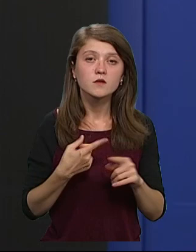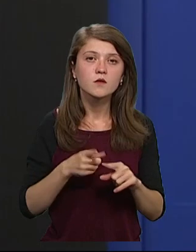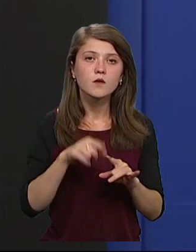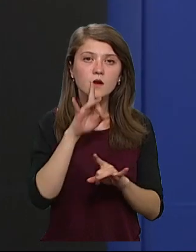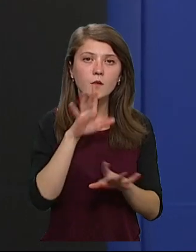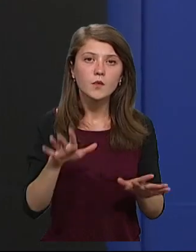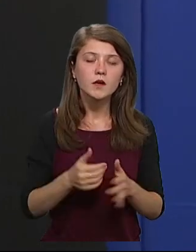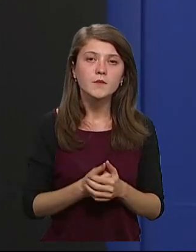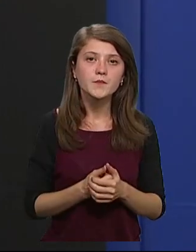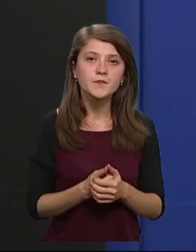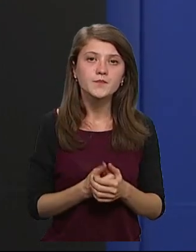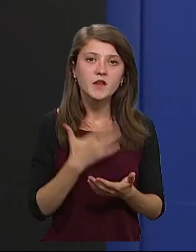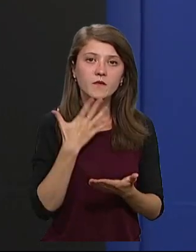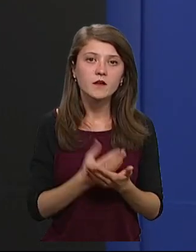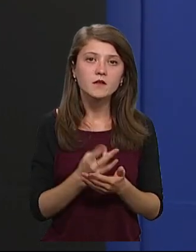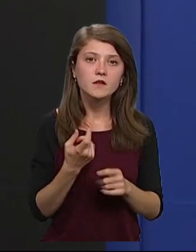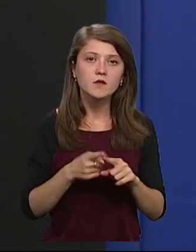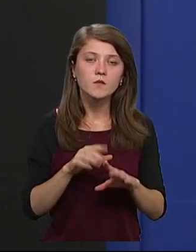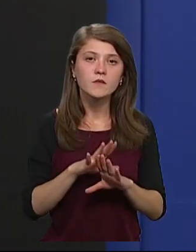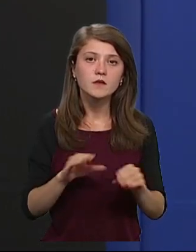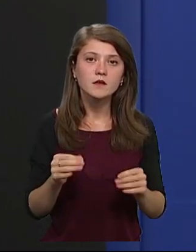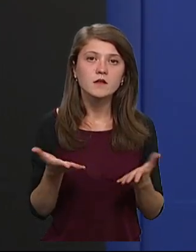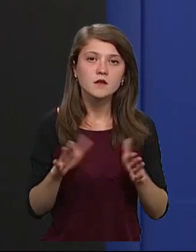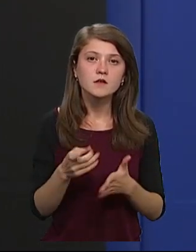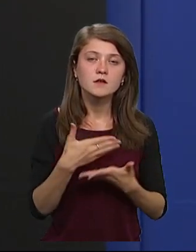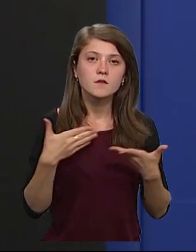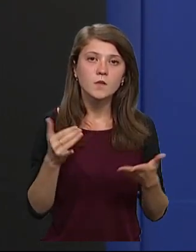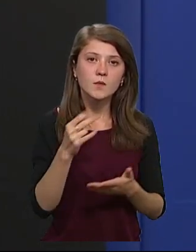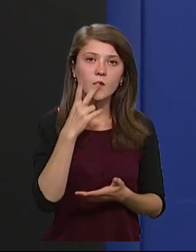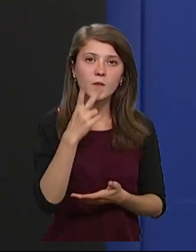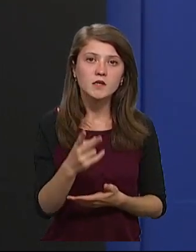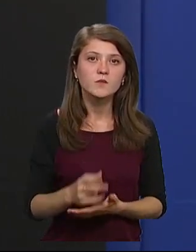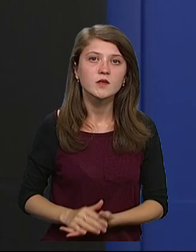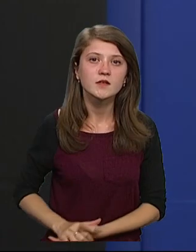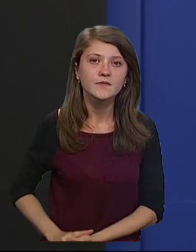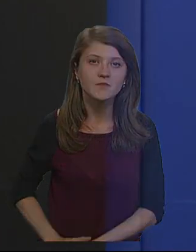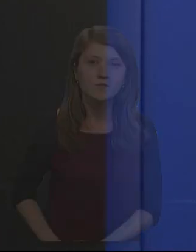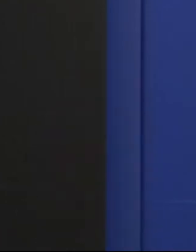цього не станеться. Власне, на цьому все. Залишайтесь з нами і побачимось.